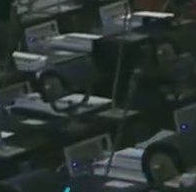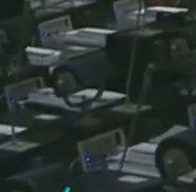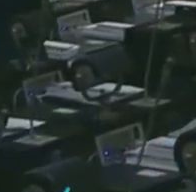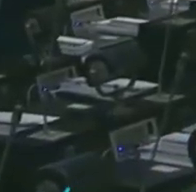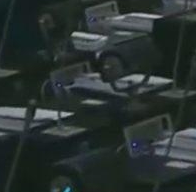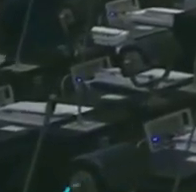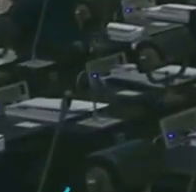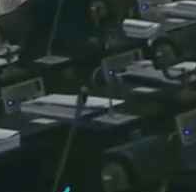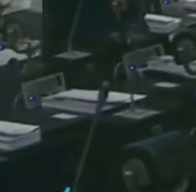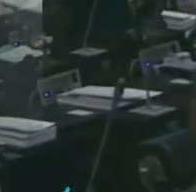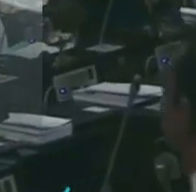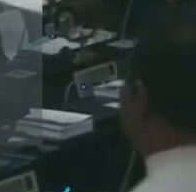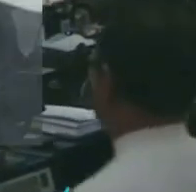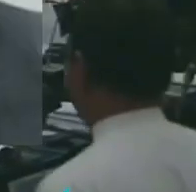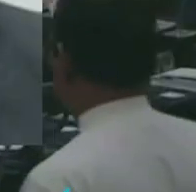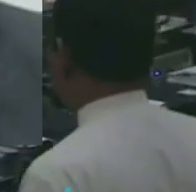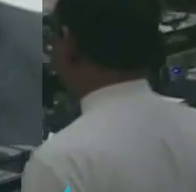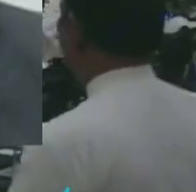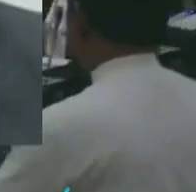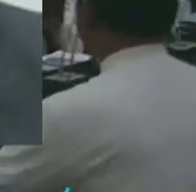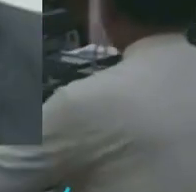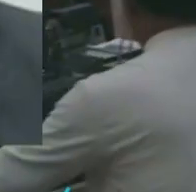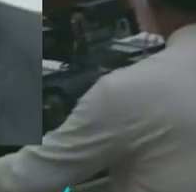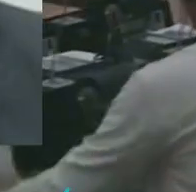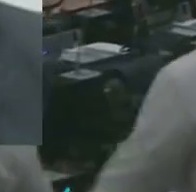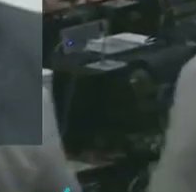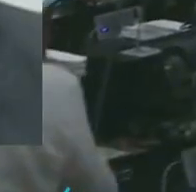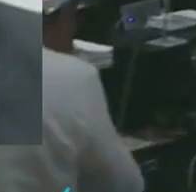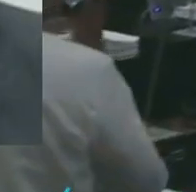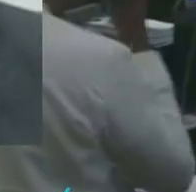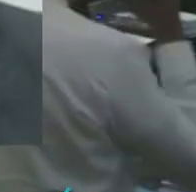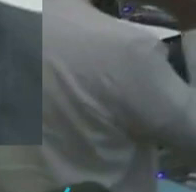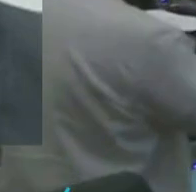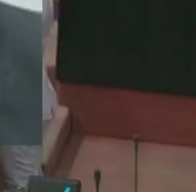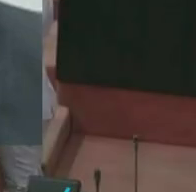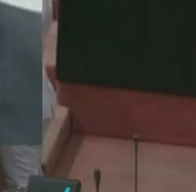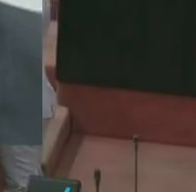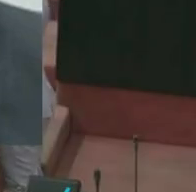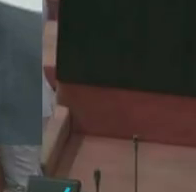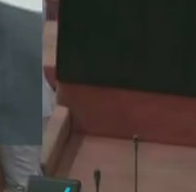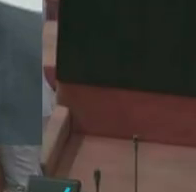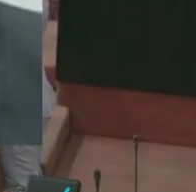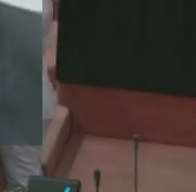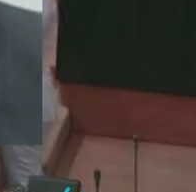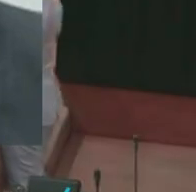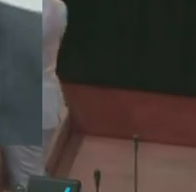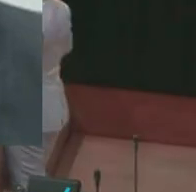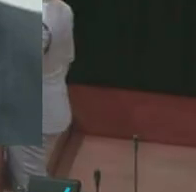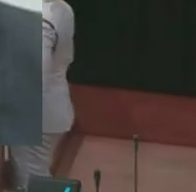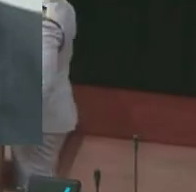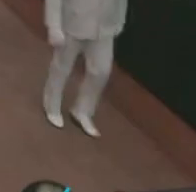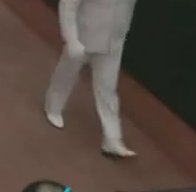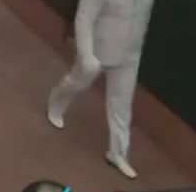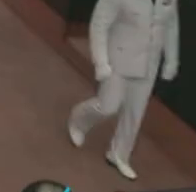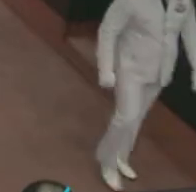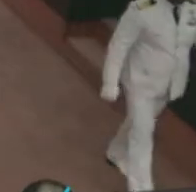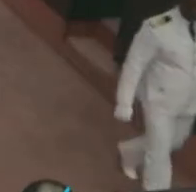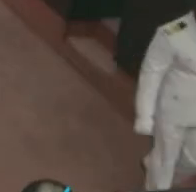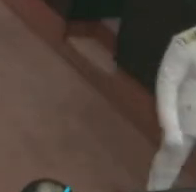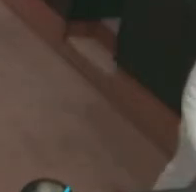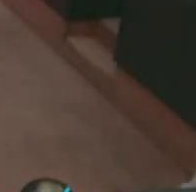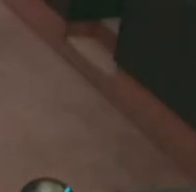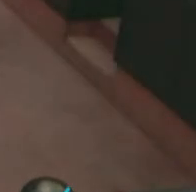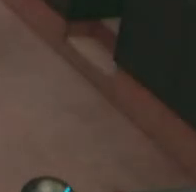පාර්ලිමේන්තු කටයුතු ආරම්භයත් සමග හිටපු පාර්ලිමේන්තු මන්ත්‍රී උද්දික ප්‍රේමරත්න ඉල්ලා අස්වීමෙන් පසුව හිස් වූ අනුරාධපුර දිස්ත්‍රික් මන්ත්‍රී